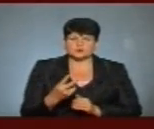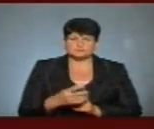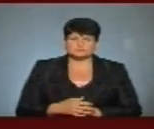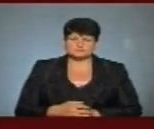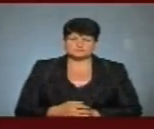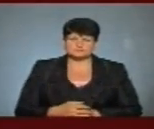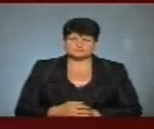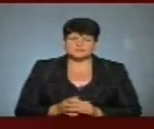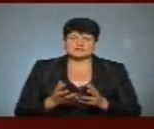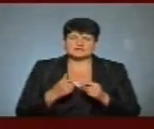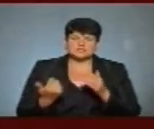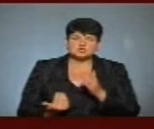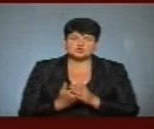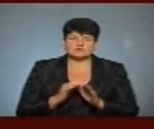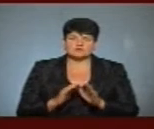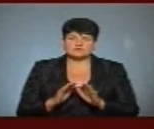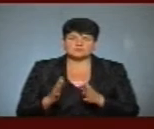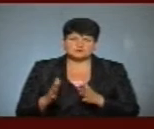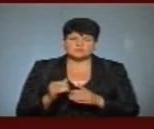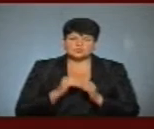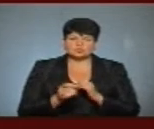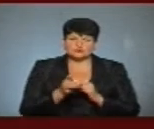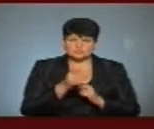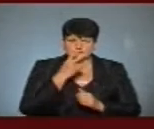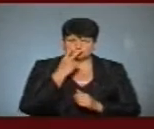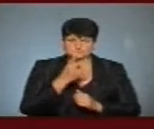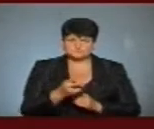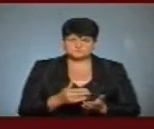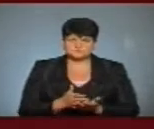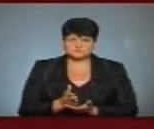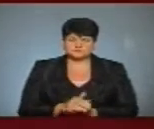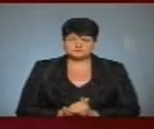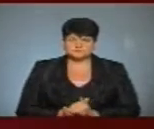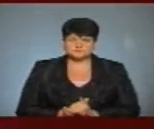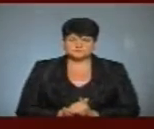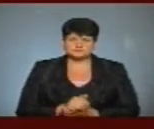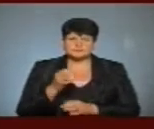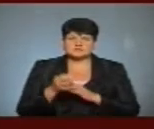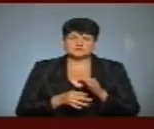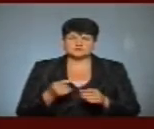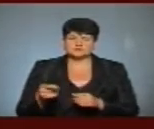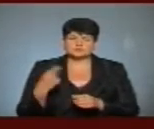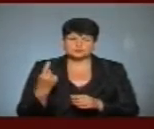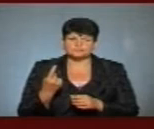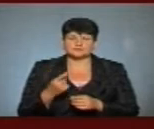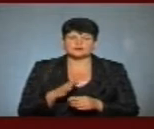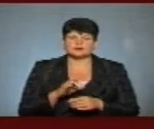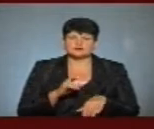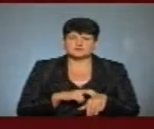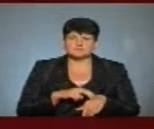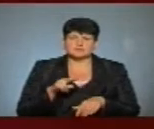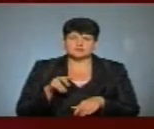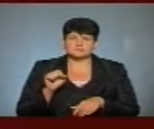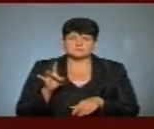Кількість нових хворих у кожному районі ви зараз бачите на карті. За добу на Тернопільщині вірусологи методом